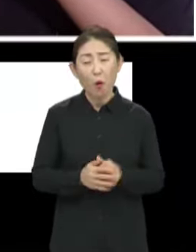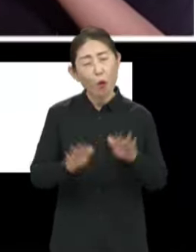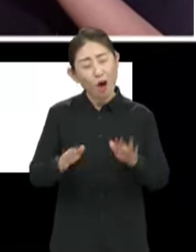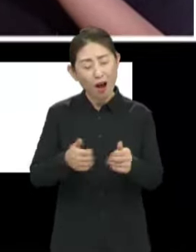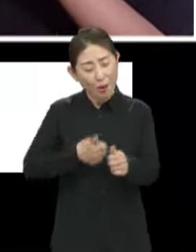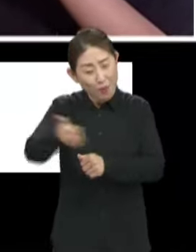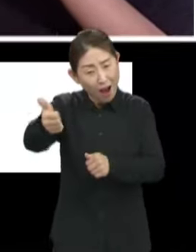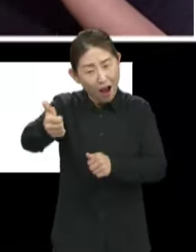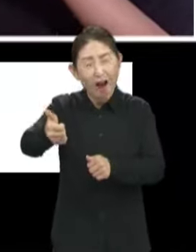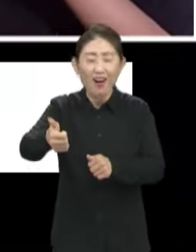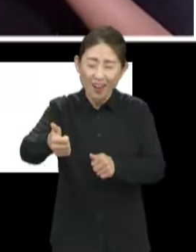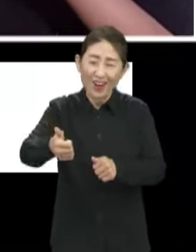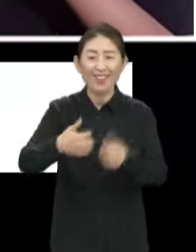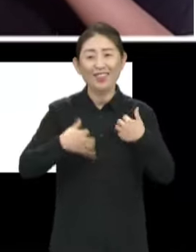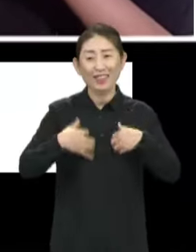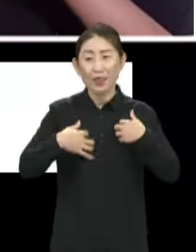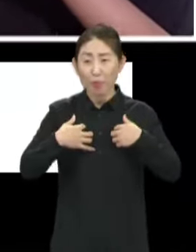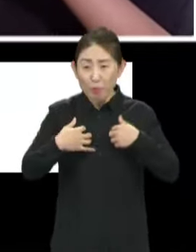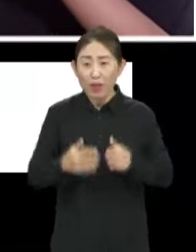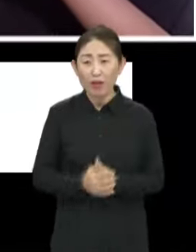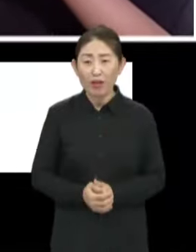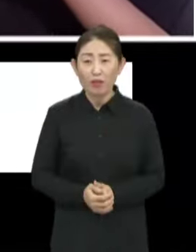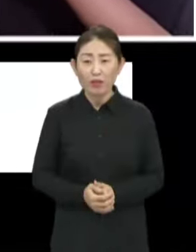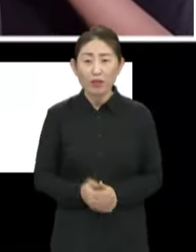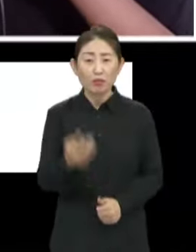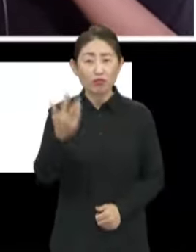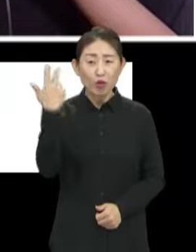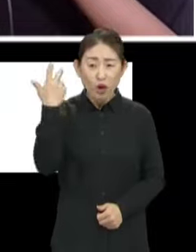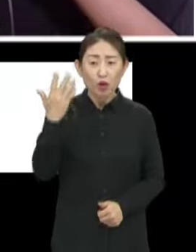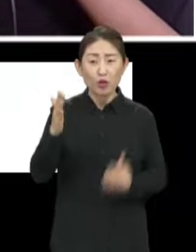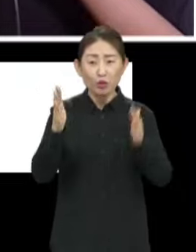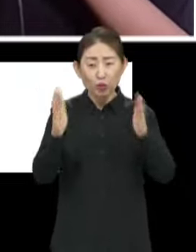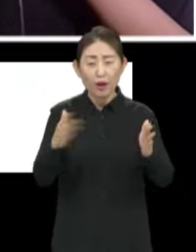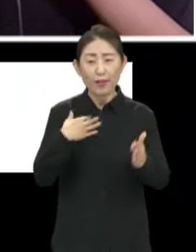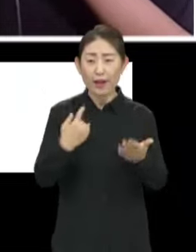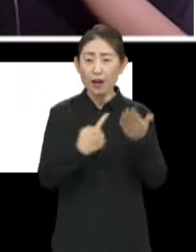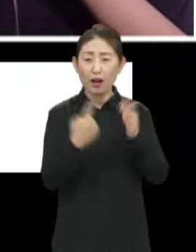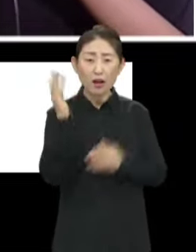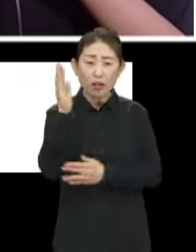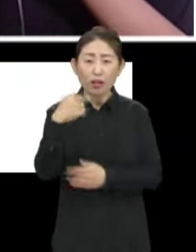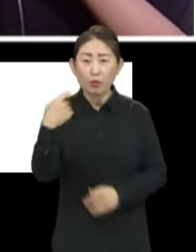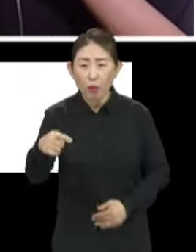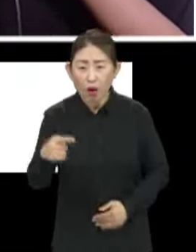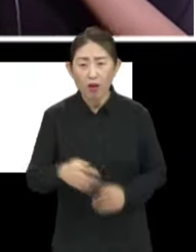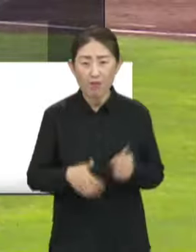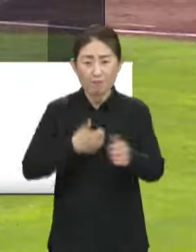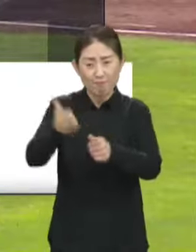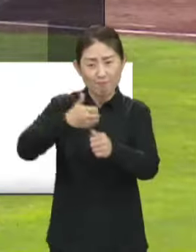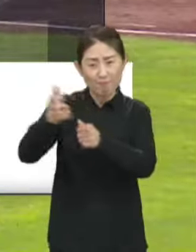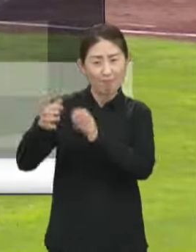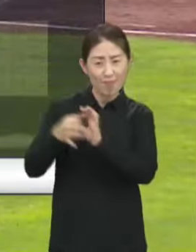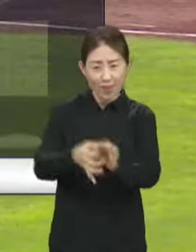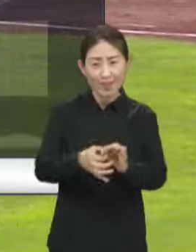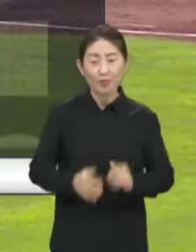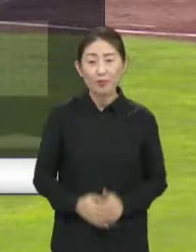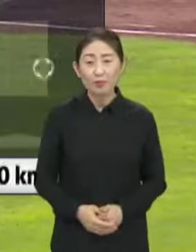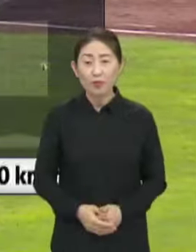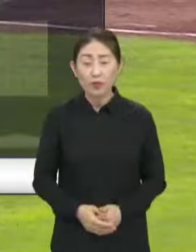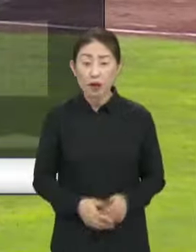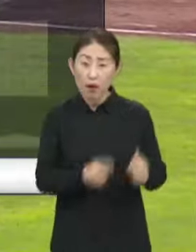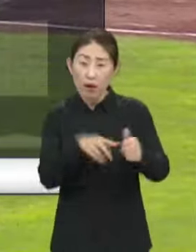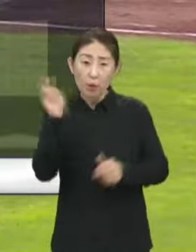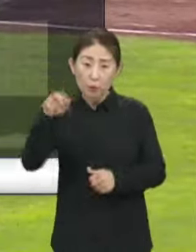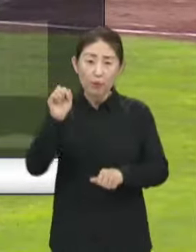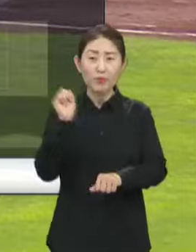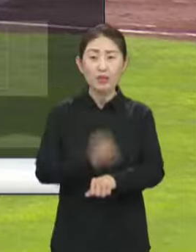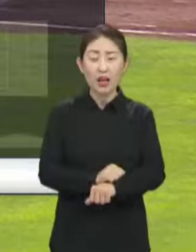As I've been saying for the last couple weeks, getting to the playoffs is important to our team, and we're another win closer to doing that. 와이스의 활약에